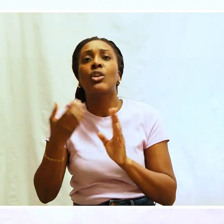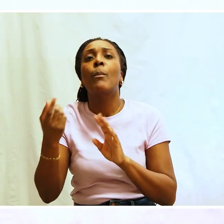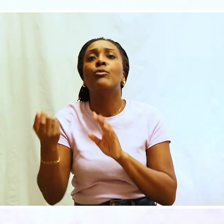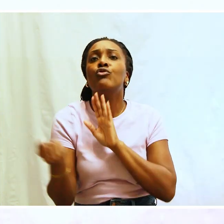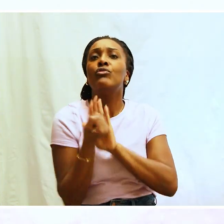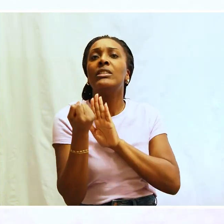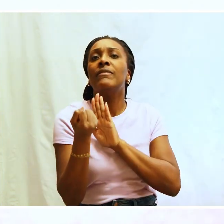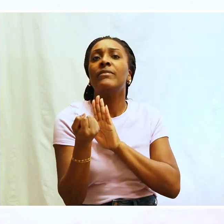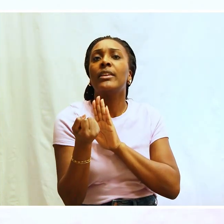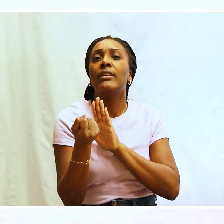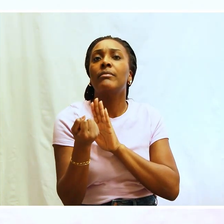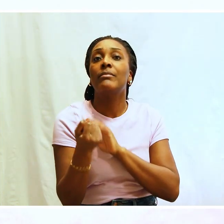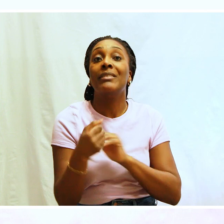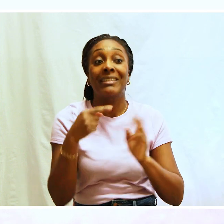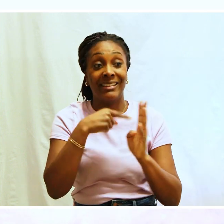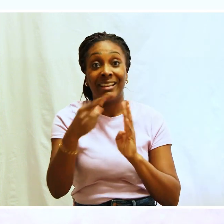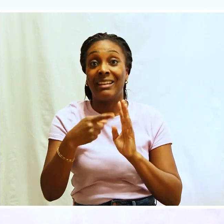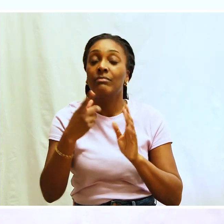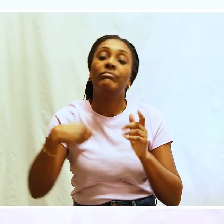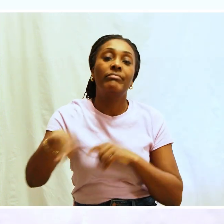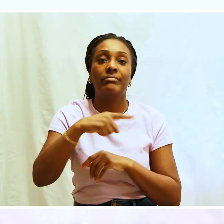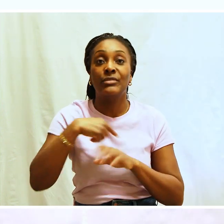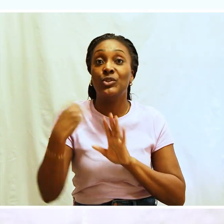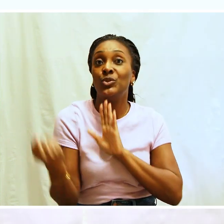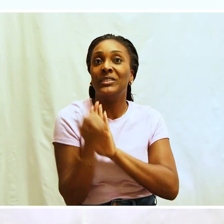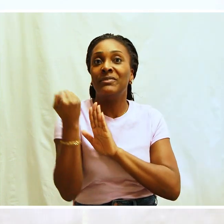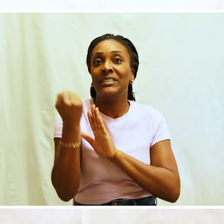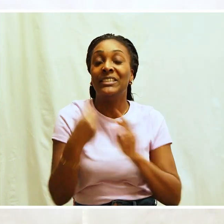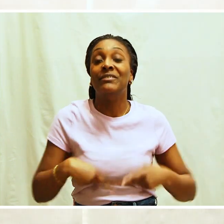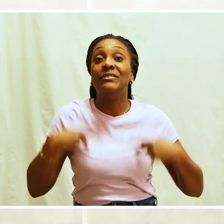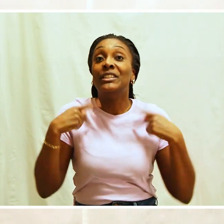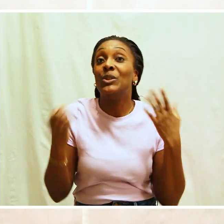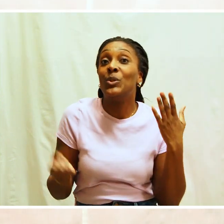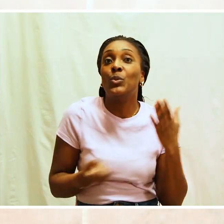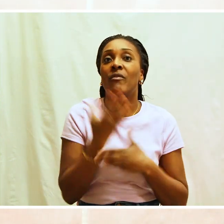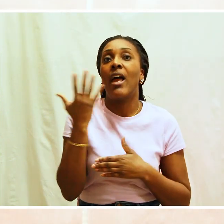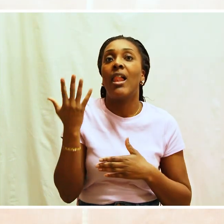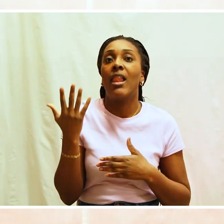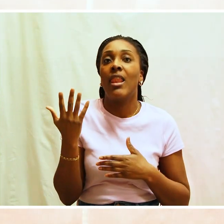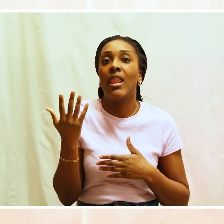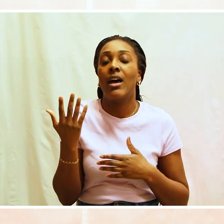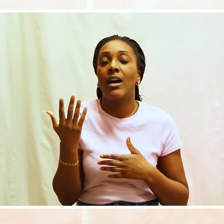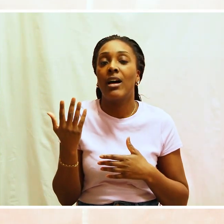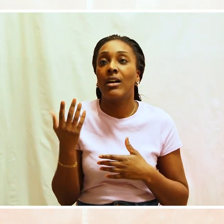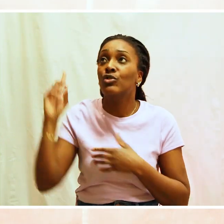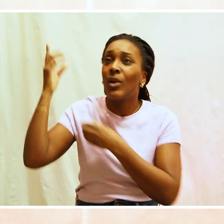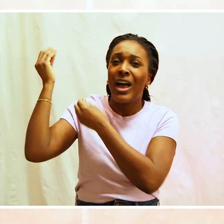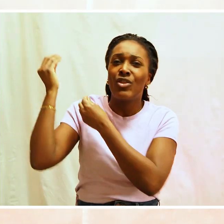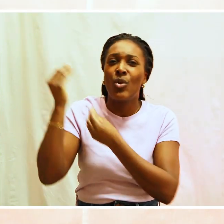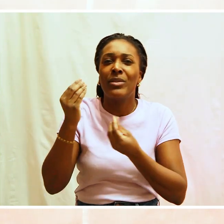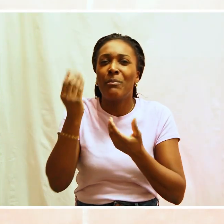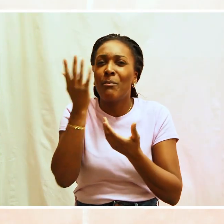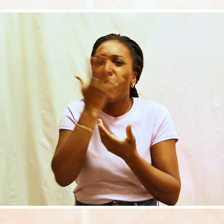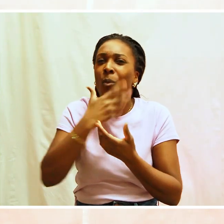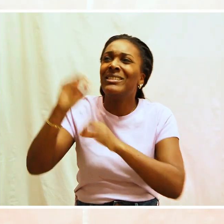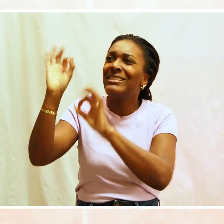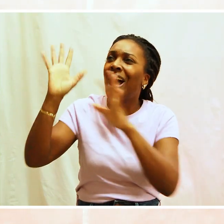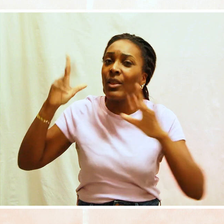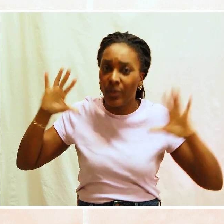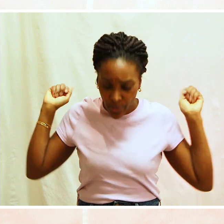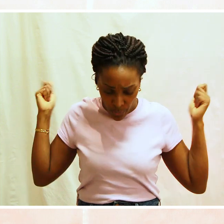a fait accéder à cette justice, à cette vie nouvelle, ont été revêtus de la beauté de la